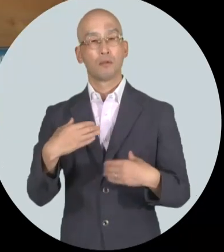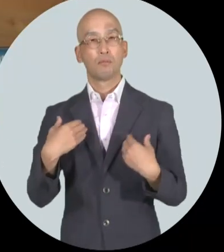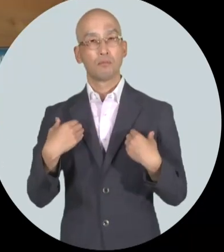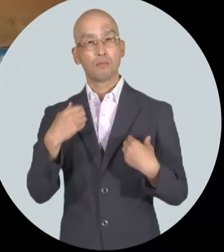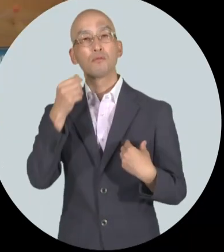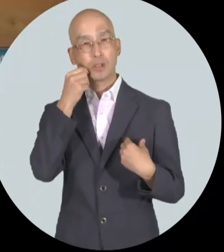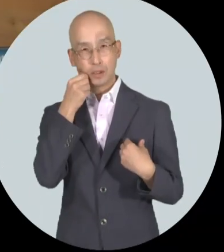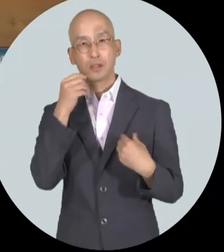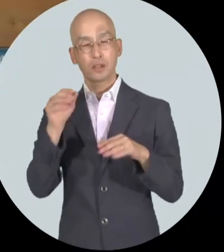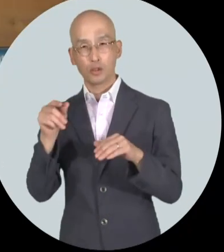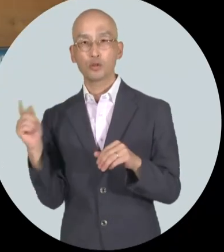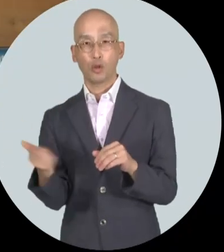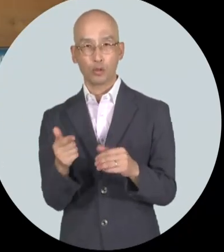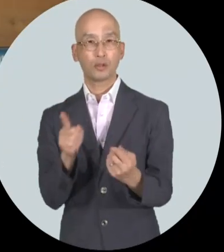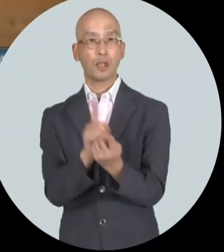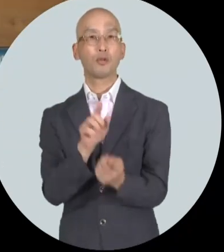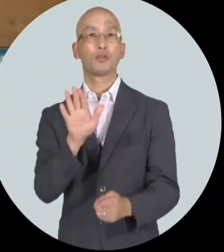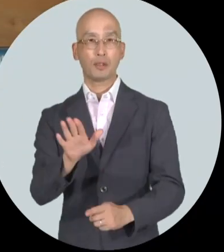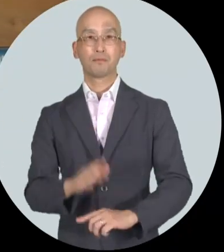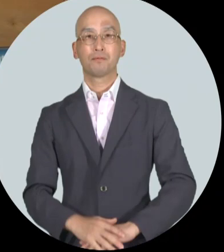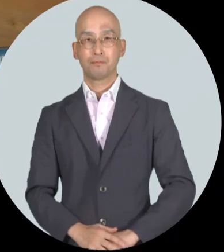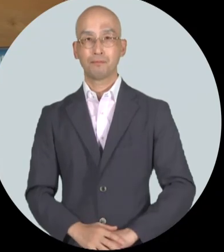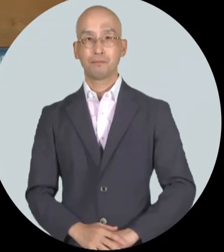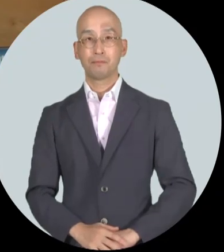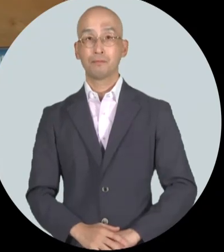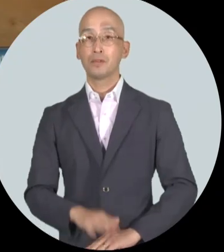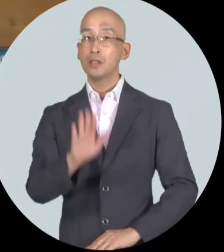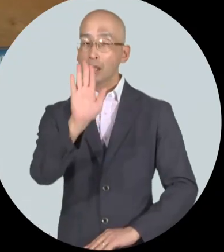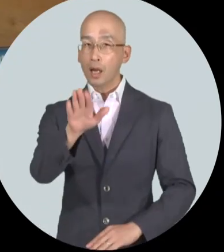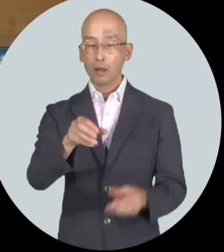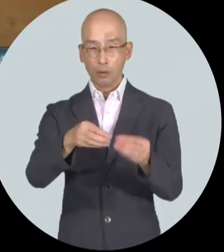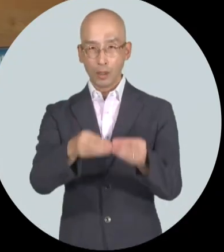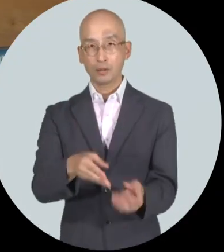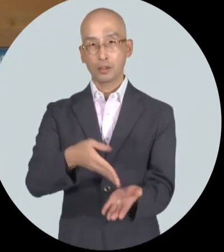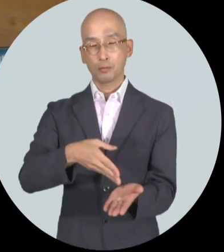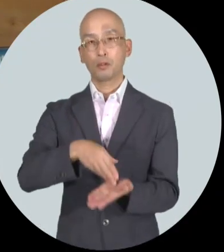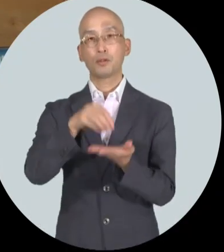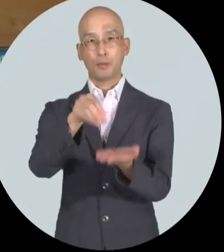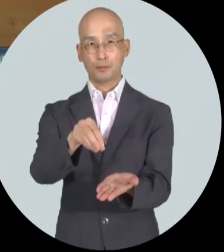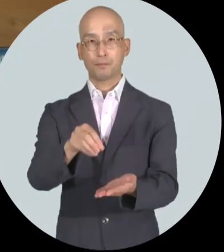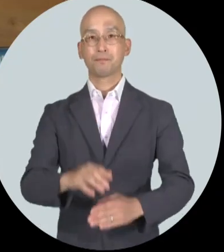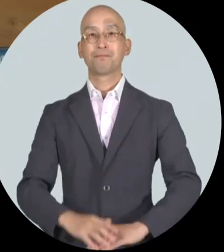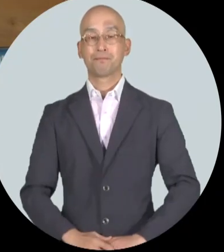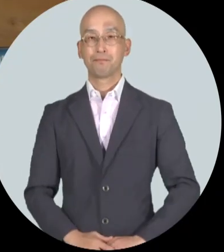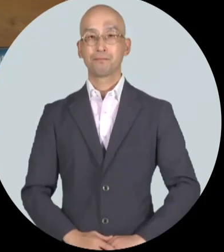ることとしております。で以下、内容のご説明に入ります。